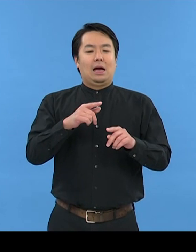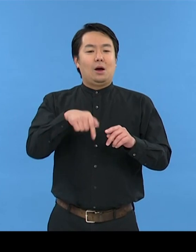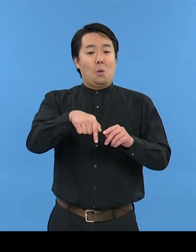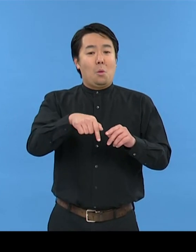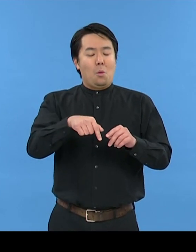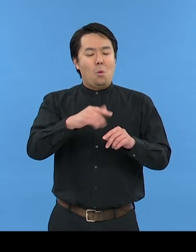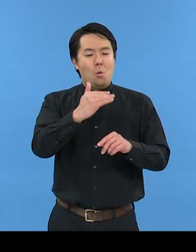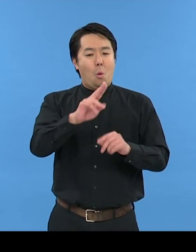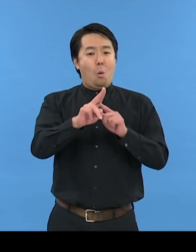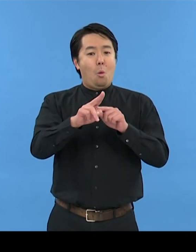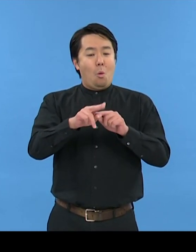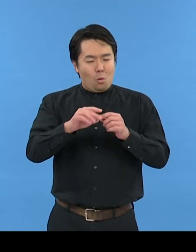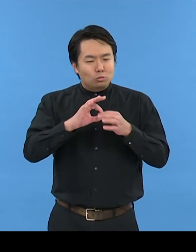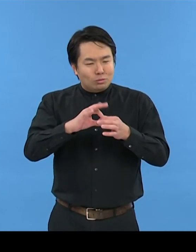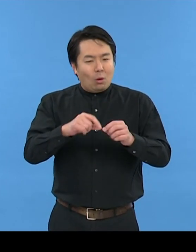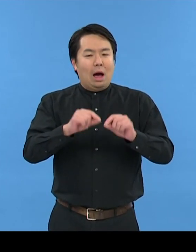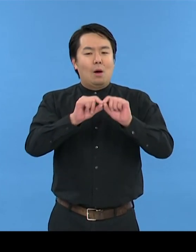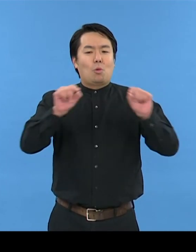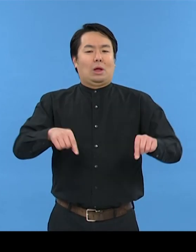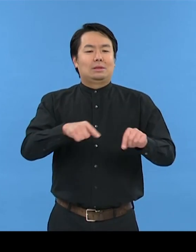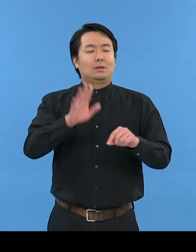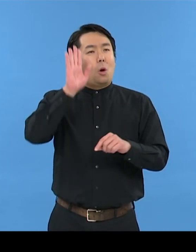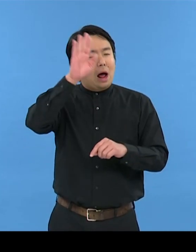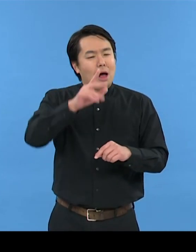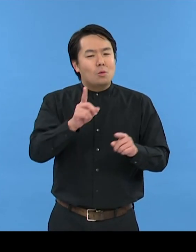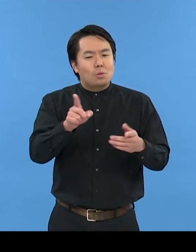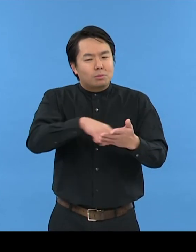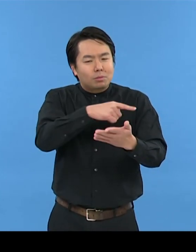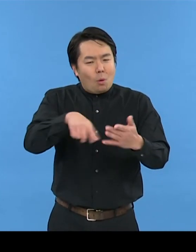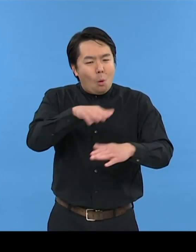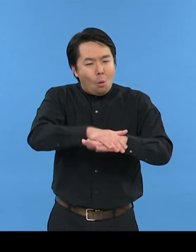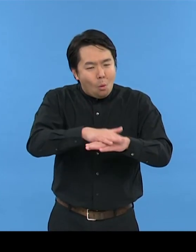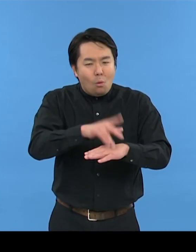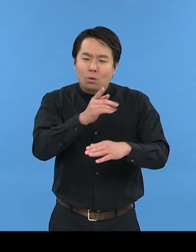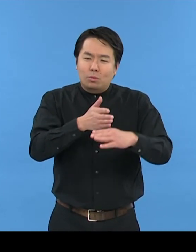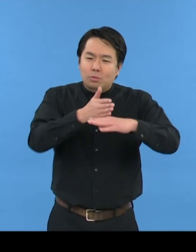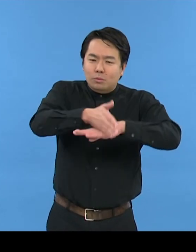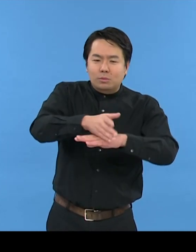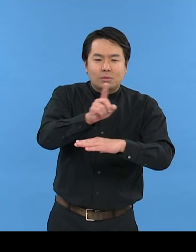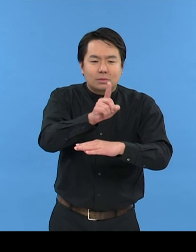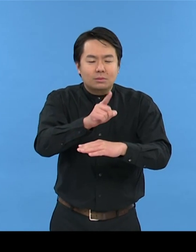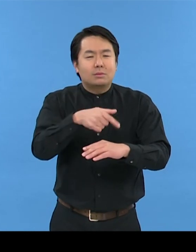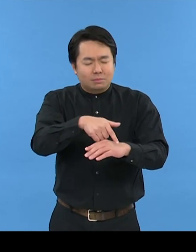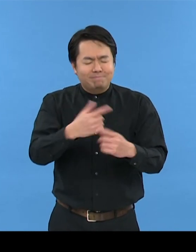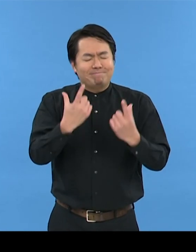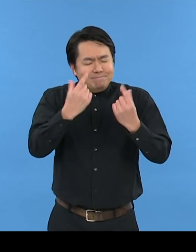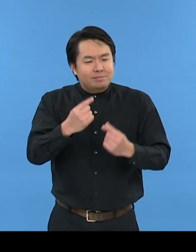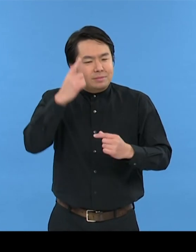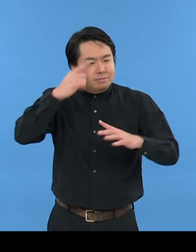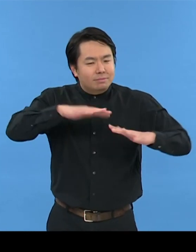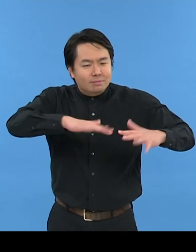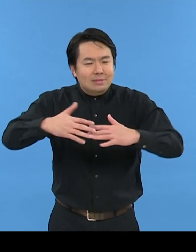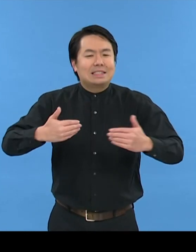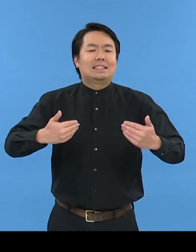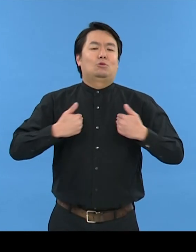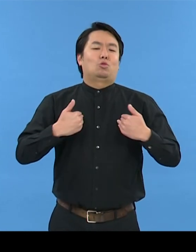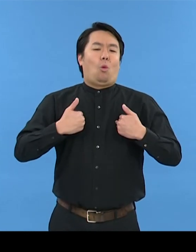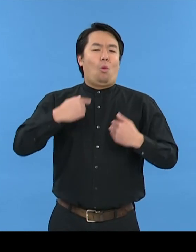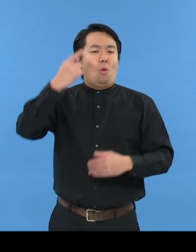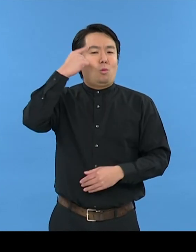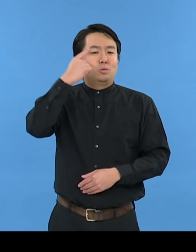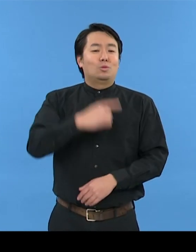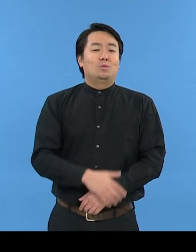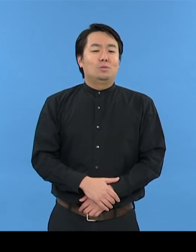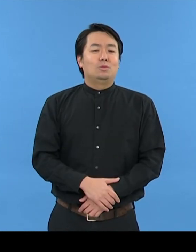の克服すべき乗り越えていく一つのものだろうなというふうに捉えているのでちょっとお答えになってないかもしれ